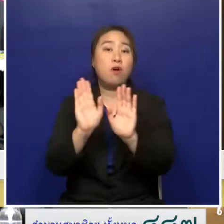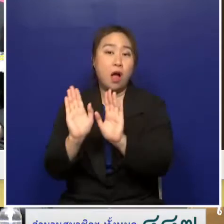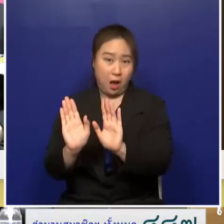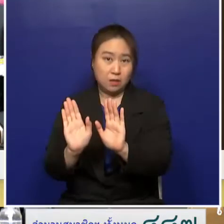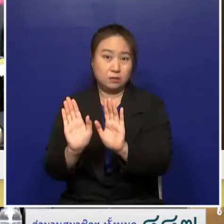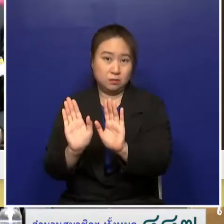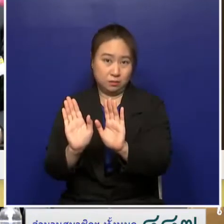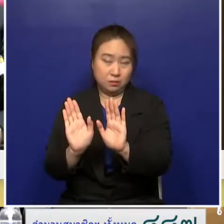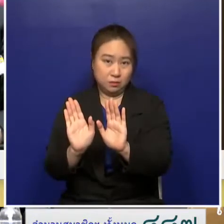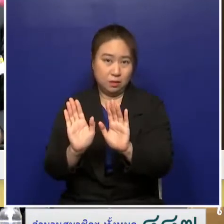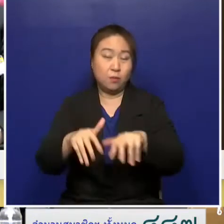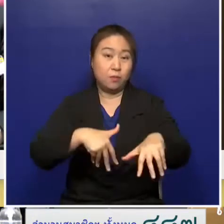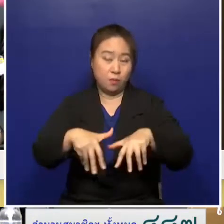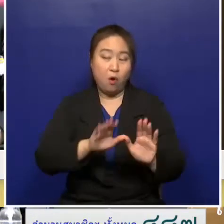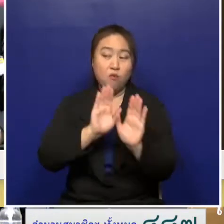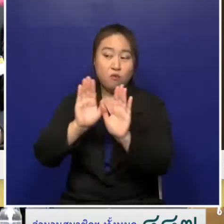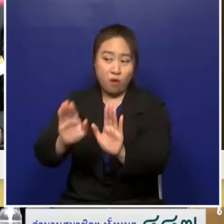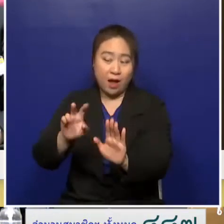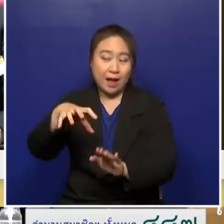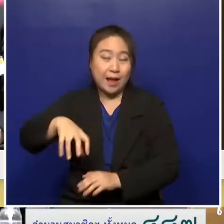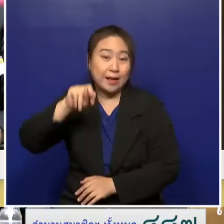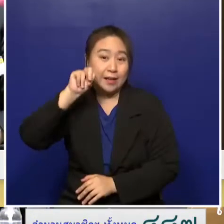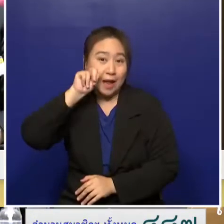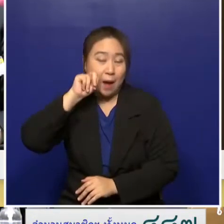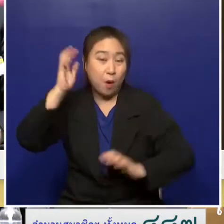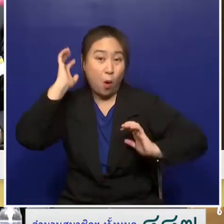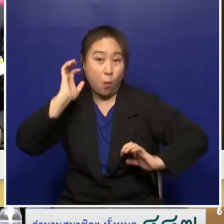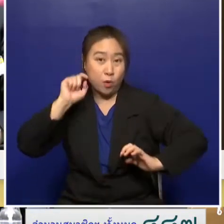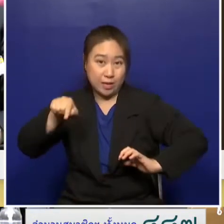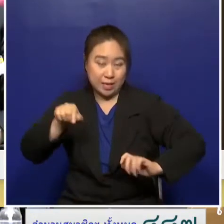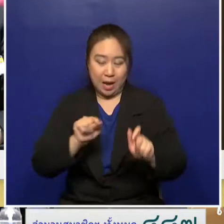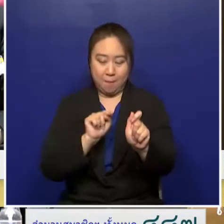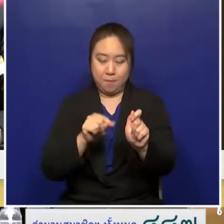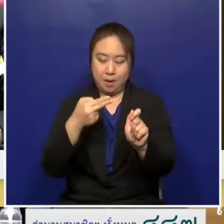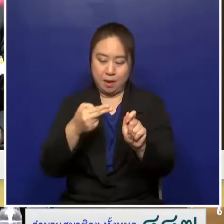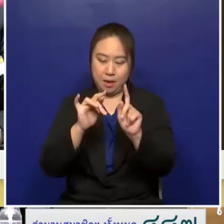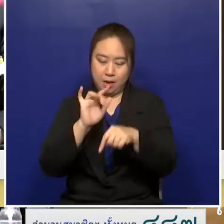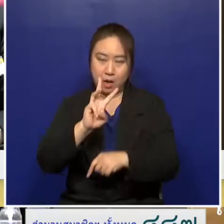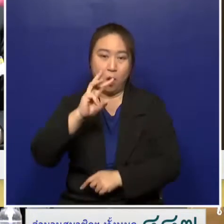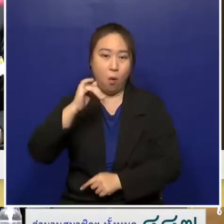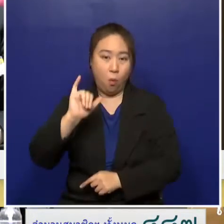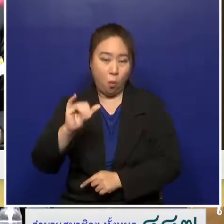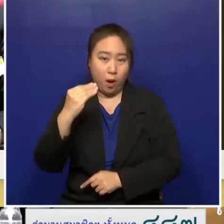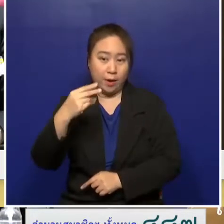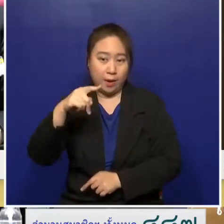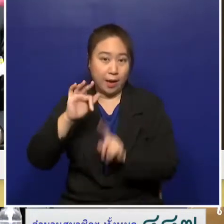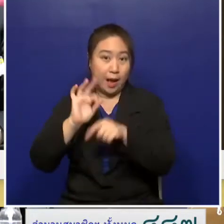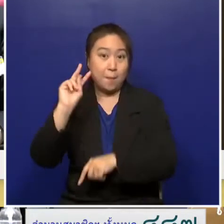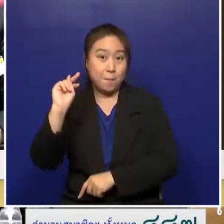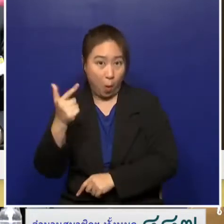เอ่อใหชนปธานรกปุรีตรงที่อำเผอ วอยปองเหตลนอเผอ โขสมโรง